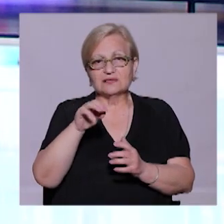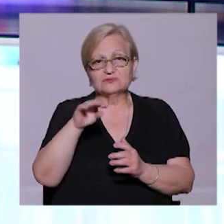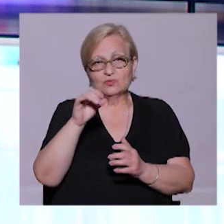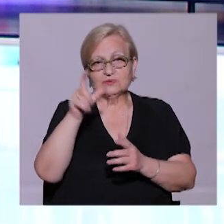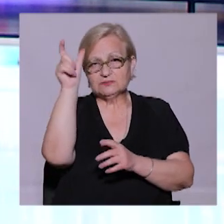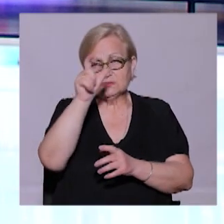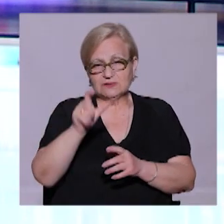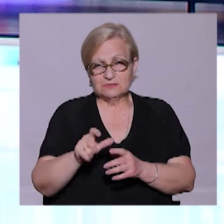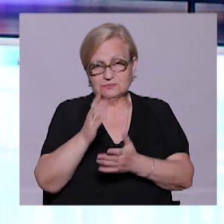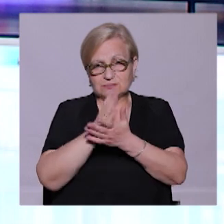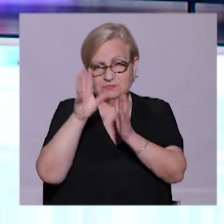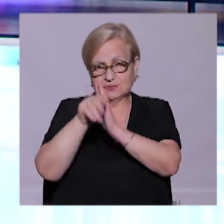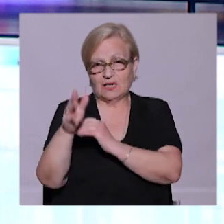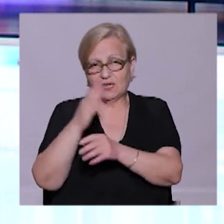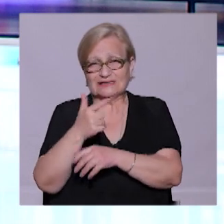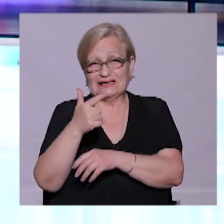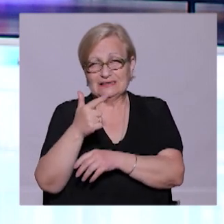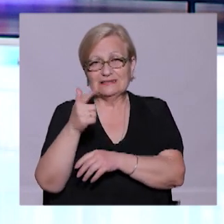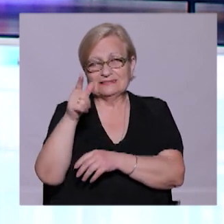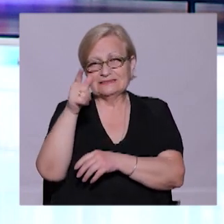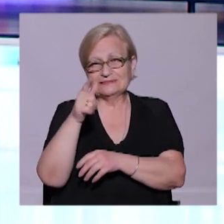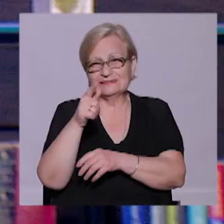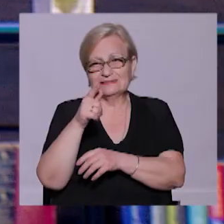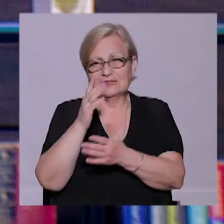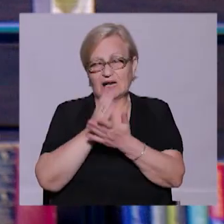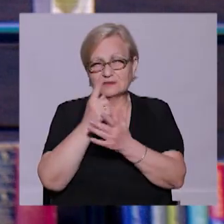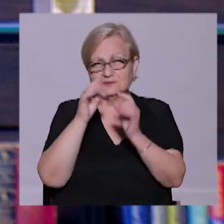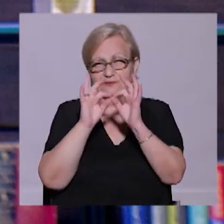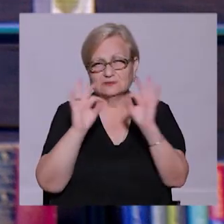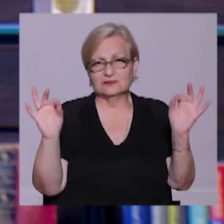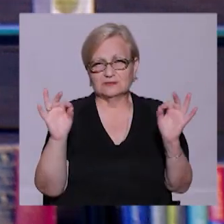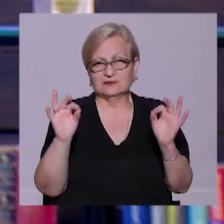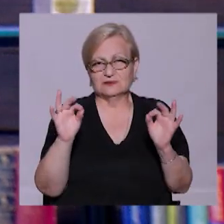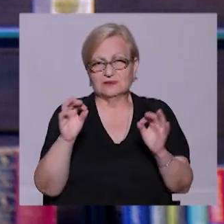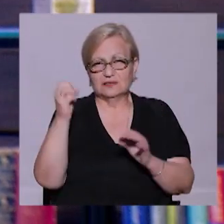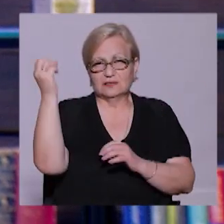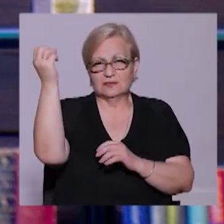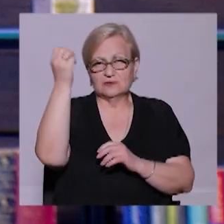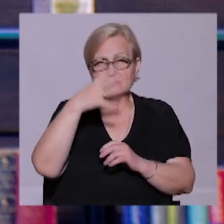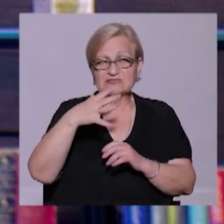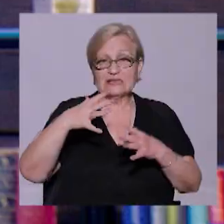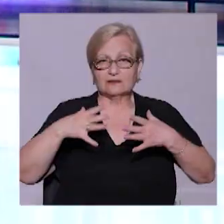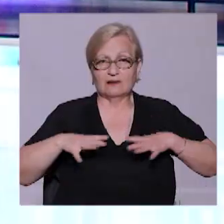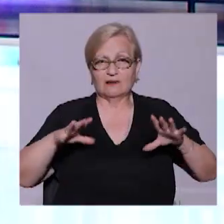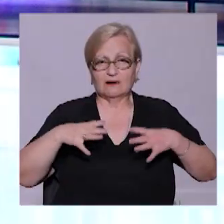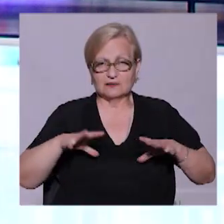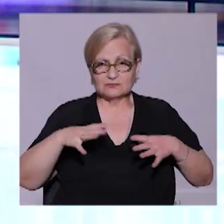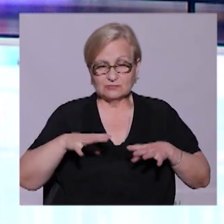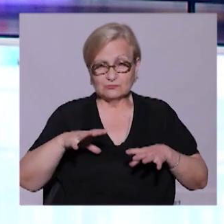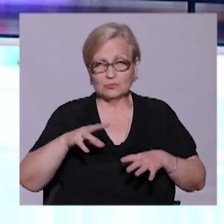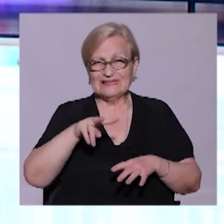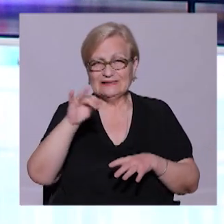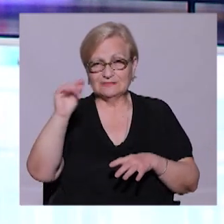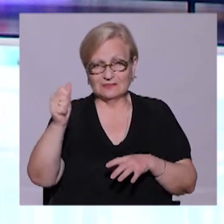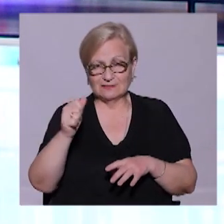ბოლომდე გენიალური ეს ლექსი, მაგრამ ერთი ფრაზა აქვს, თუ გახსოვთ, მზერა ქართულია სიფცის დაუნჯებით. გახსოვთ,